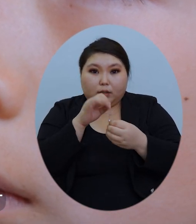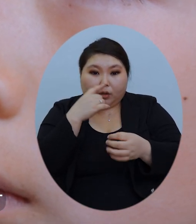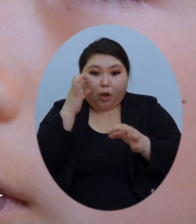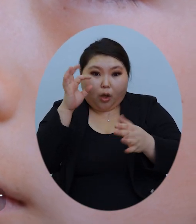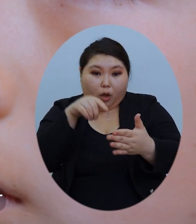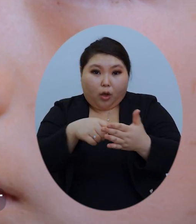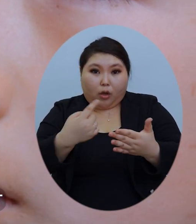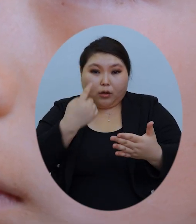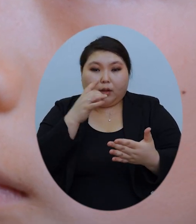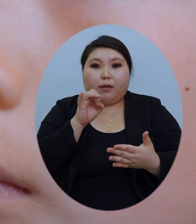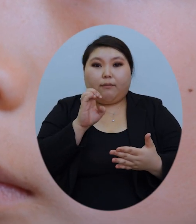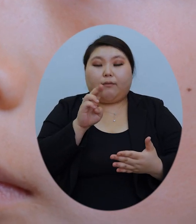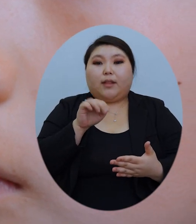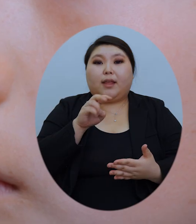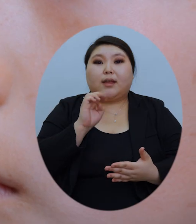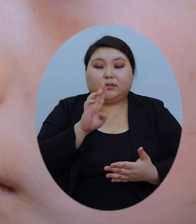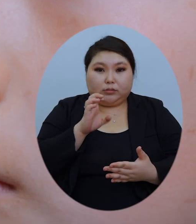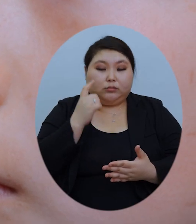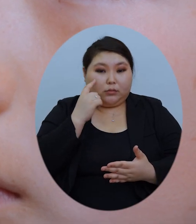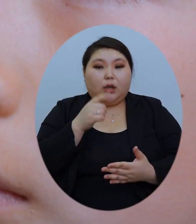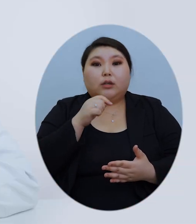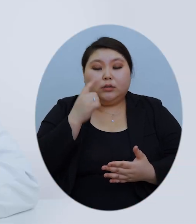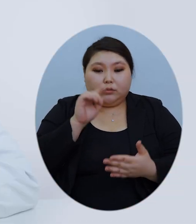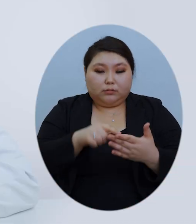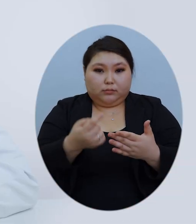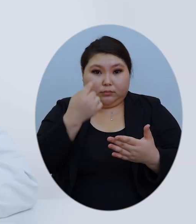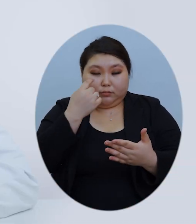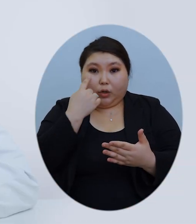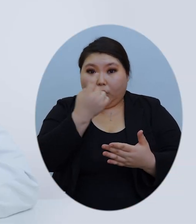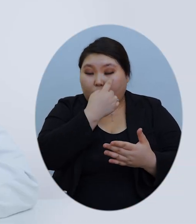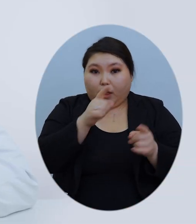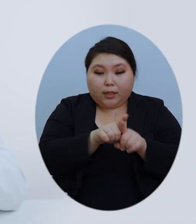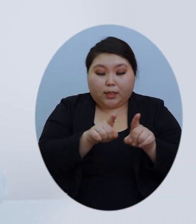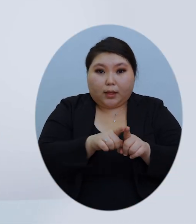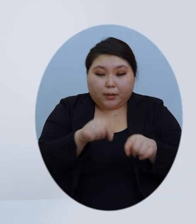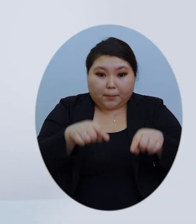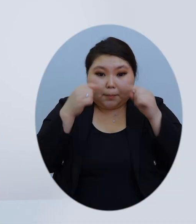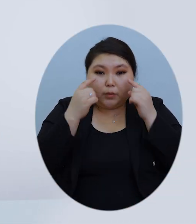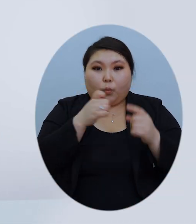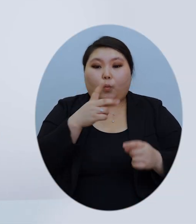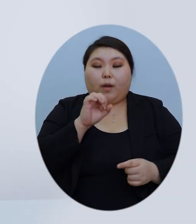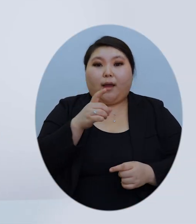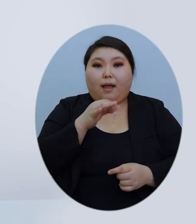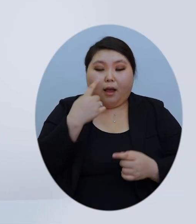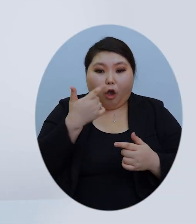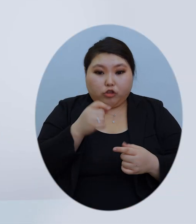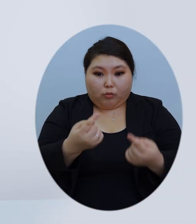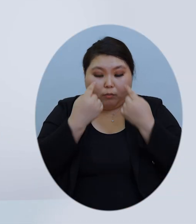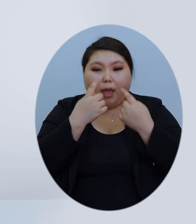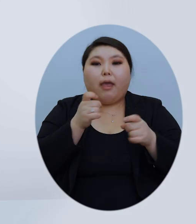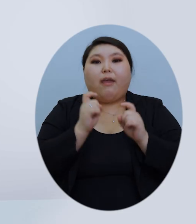ойгоод эвэрлэгийн рефлекс гэдэг зүйлийг үүсгэдэг. Энэ ойсон гэрэл мань хоёр нүдэнд хоёуланд нь хүүхэн харааны голд байвал хэвэн гэж